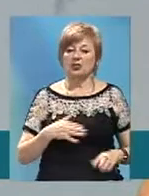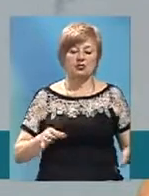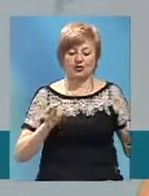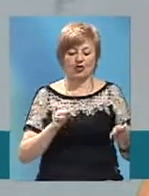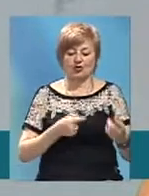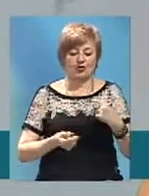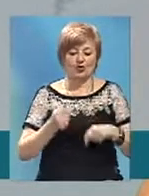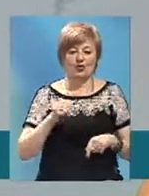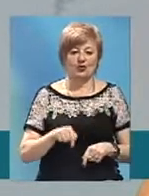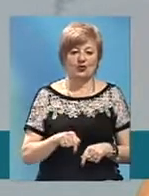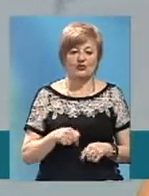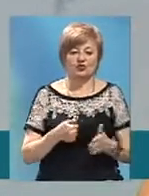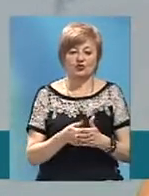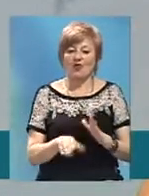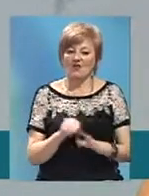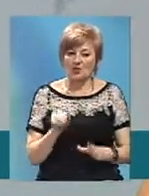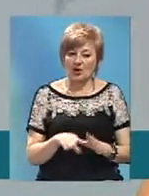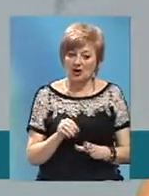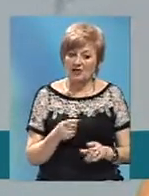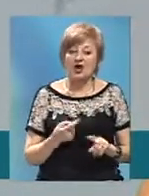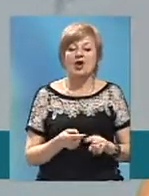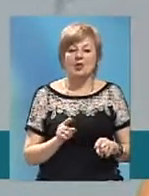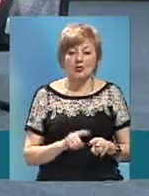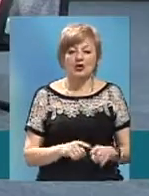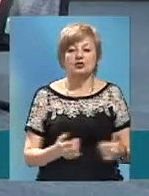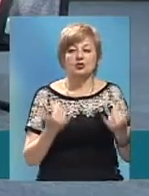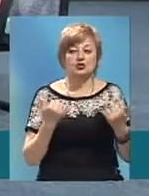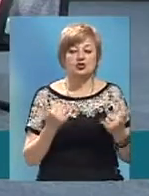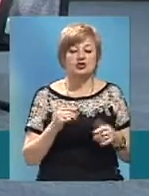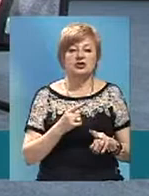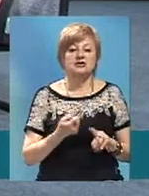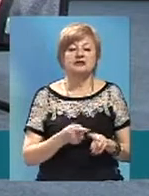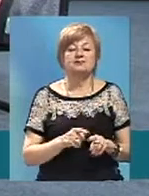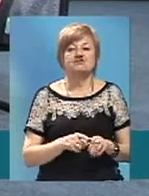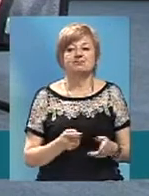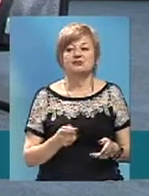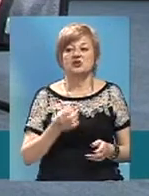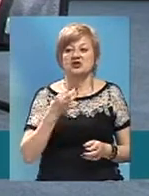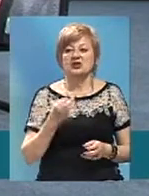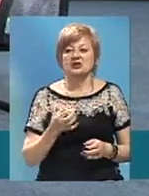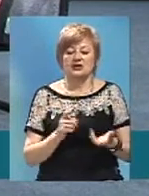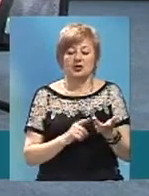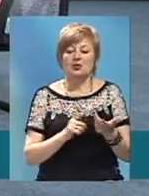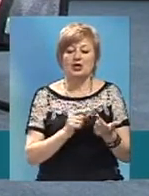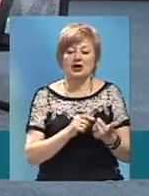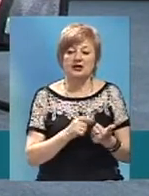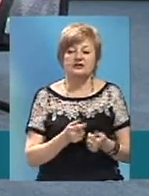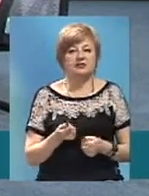повернулися аж до наступних виборів. І тому зараз насправді не настільки вузький перелік і